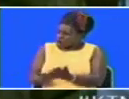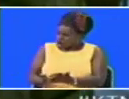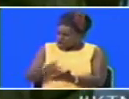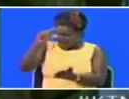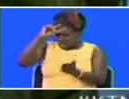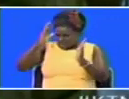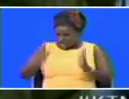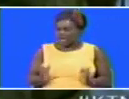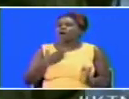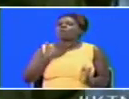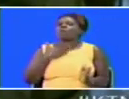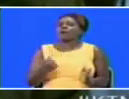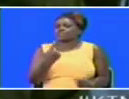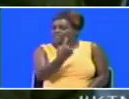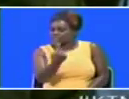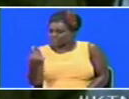kesho wanajobelle